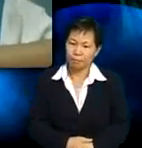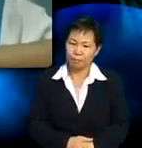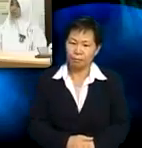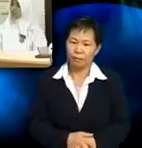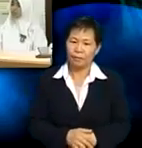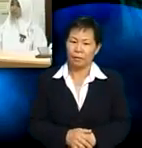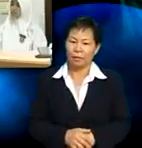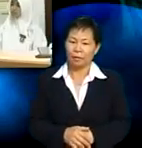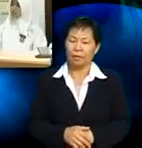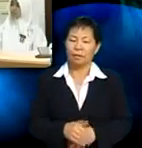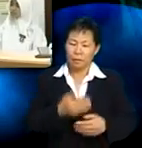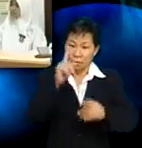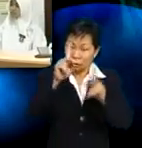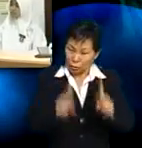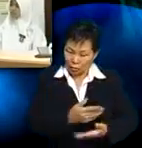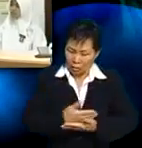seseorang